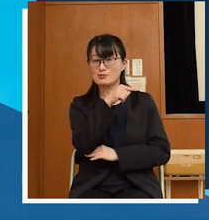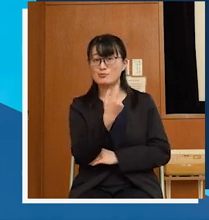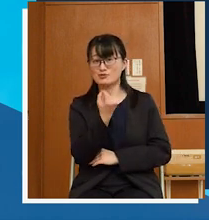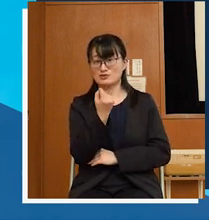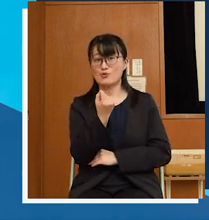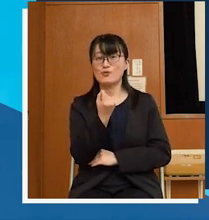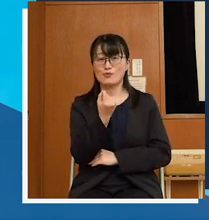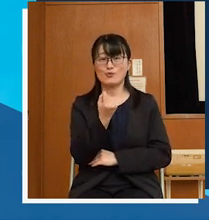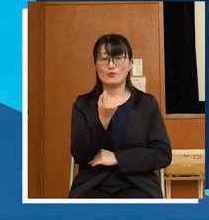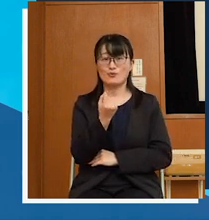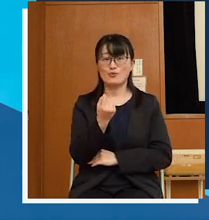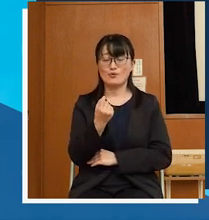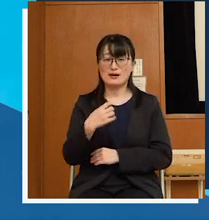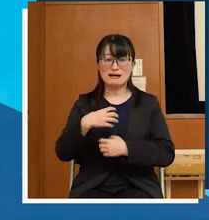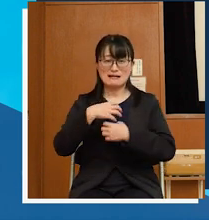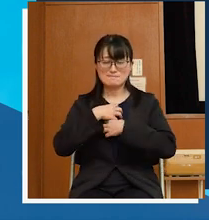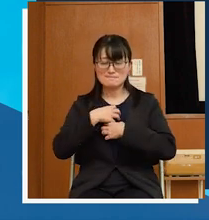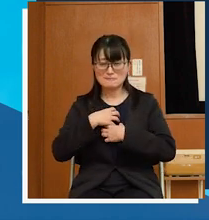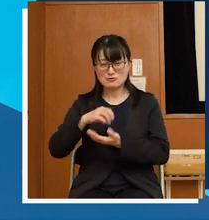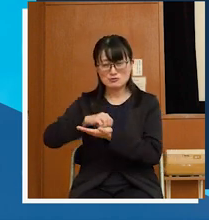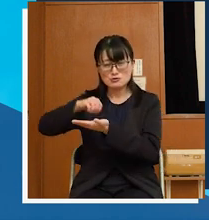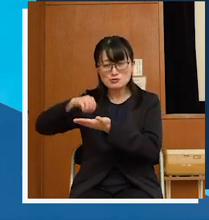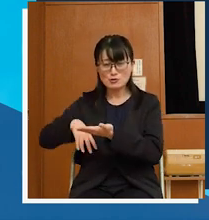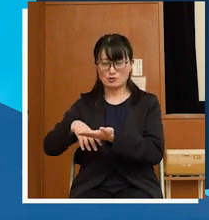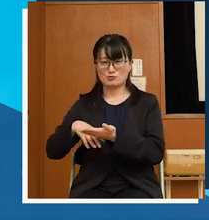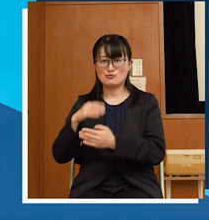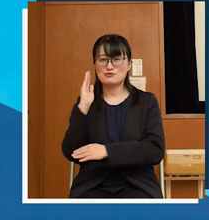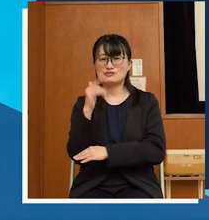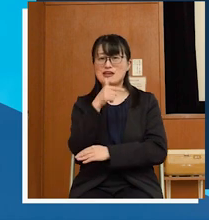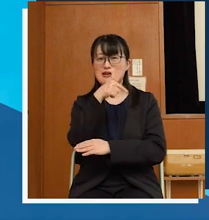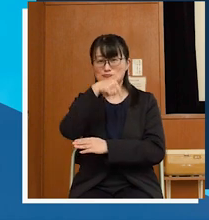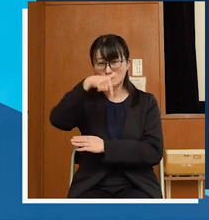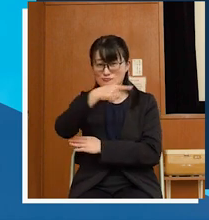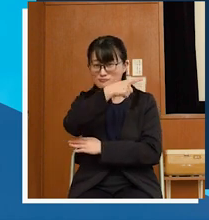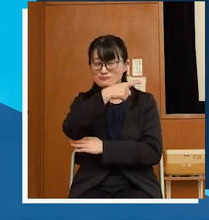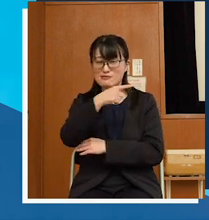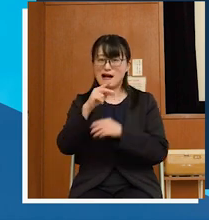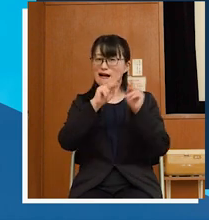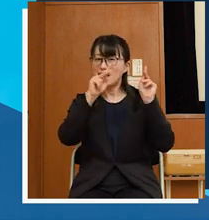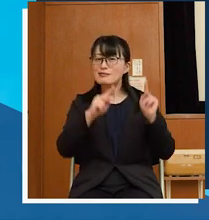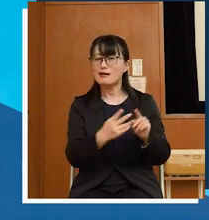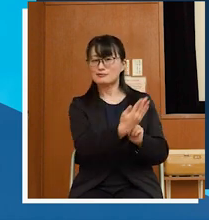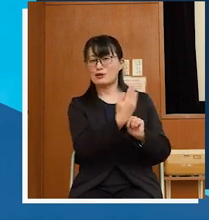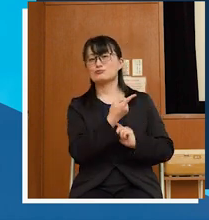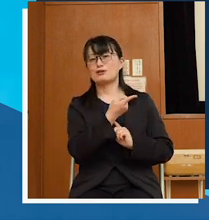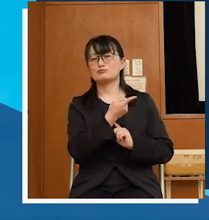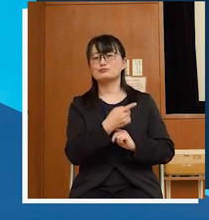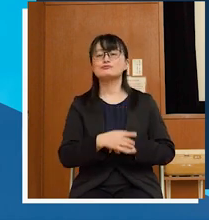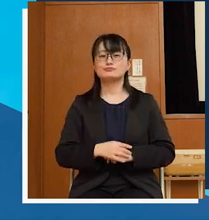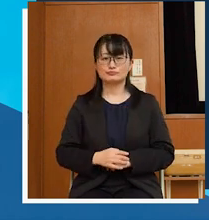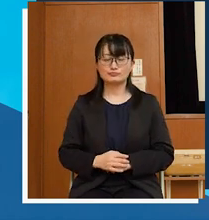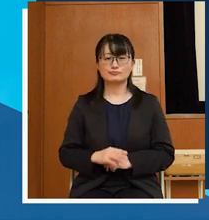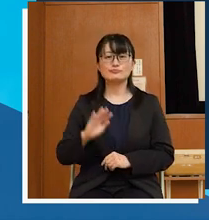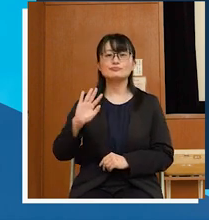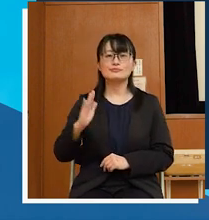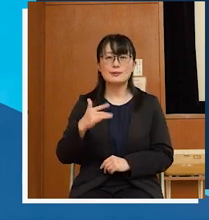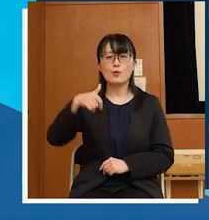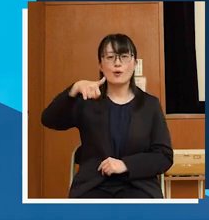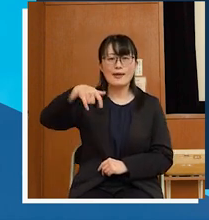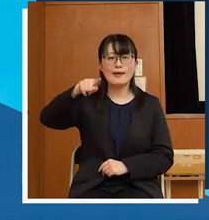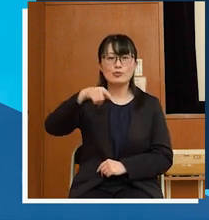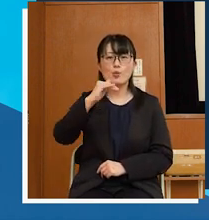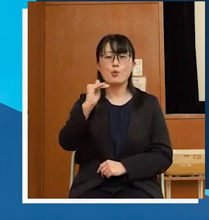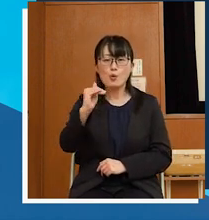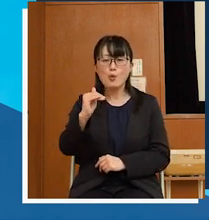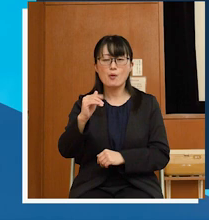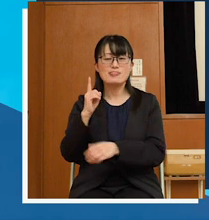牽制の除去これはえ政府にとっても課題だと言ってるんですしかし辺のこが唯一という答えを繰り返しています